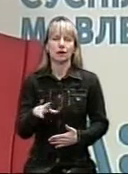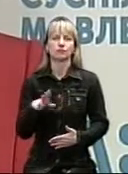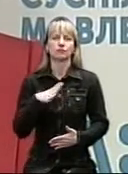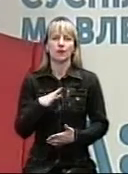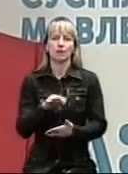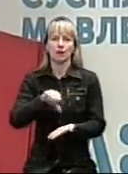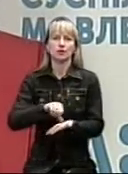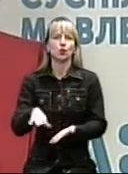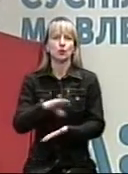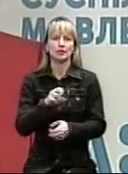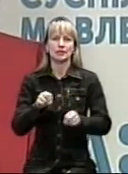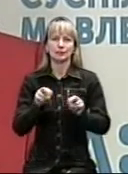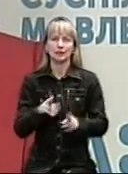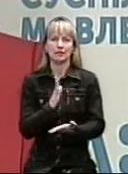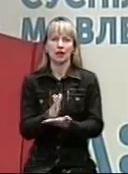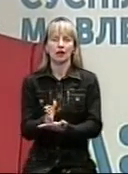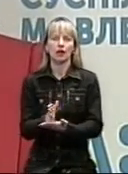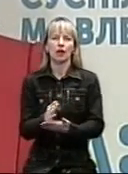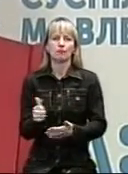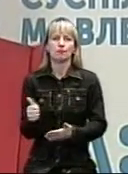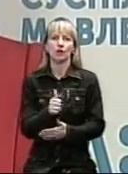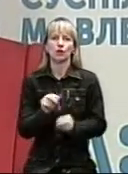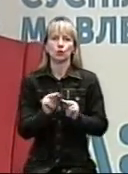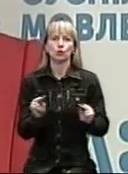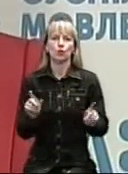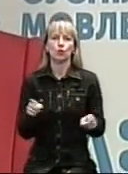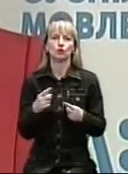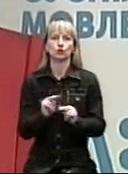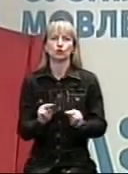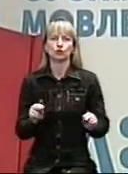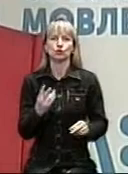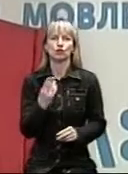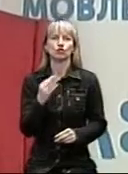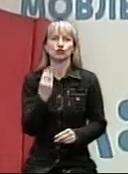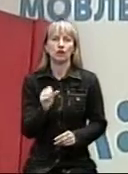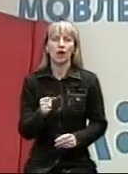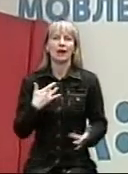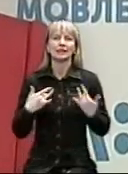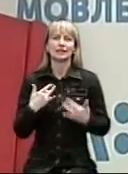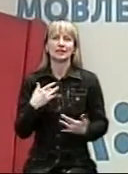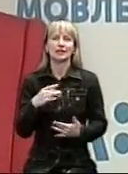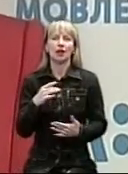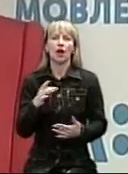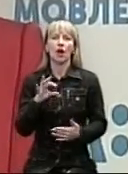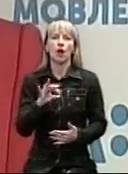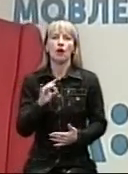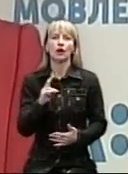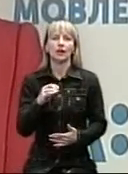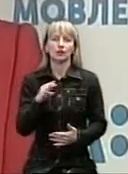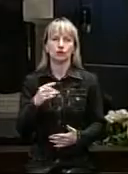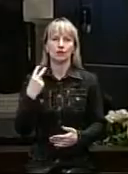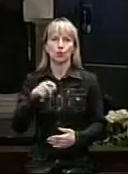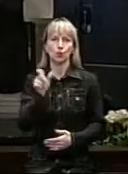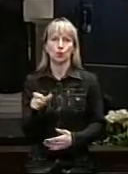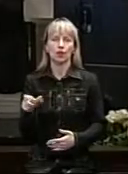представники усіх спеціальностей – провідні педагоги музичного училища, артисти оркестру. Також біля 20 людей у складі журі входило.